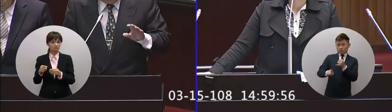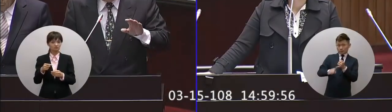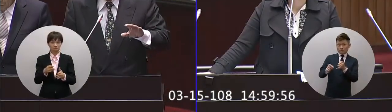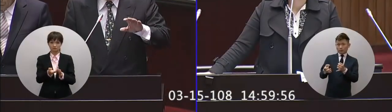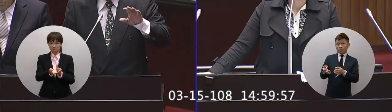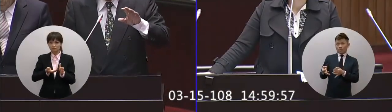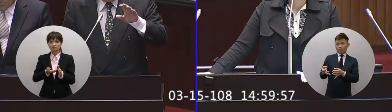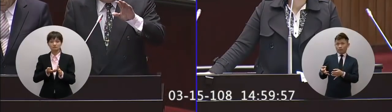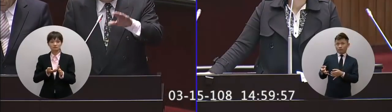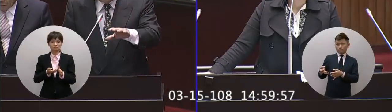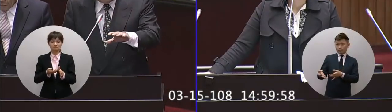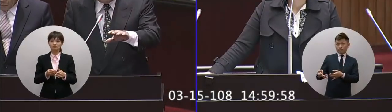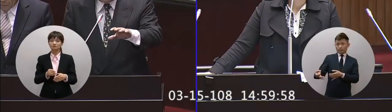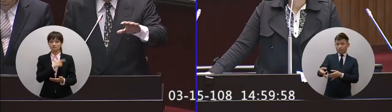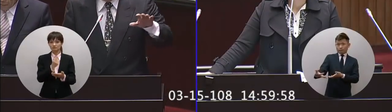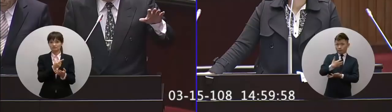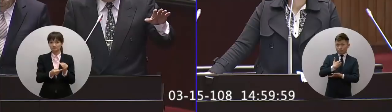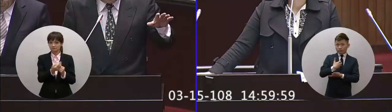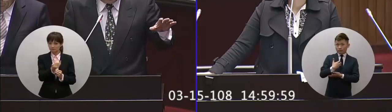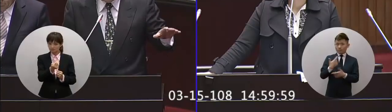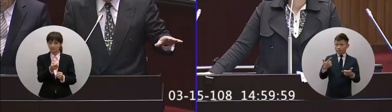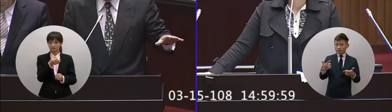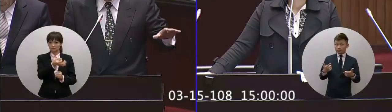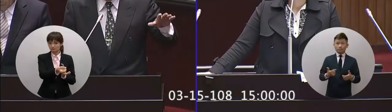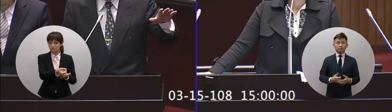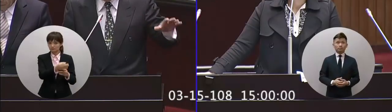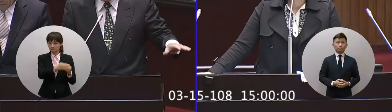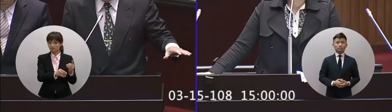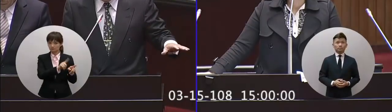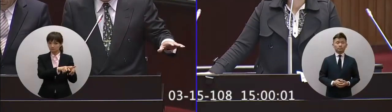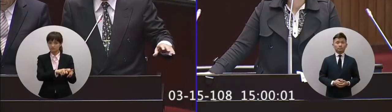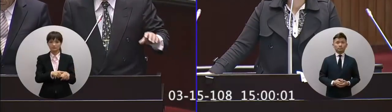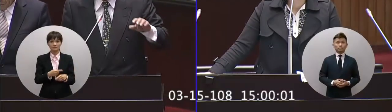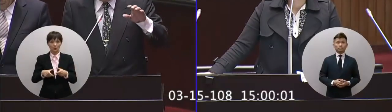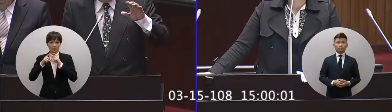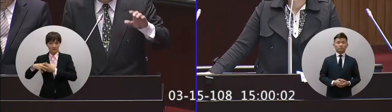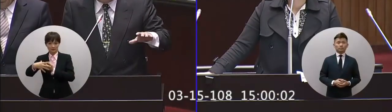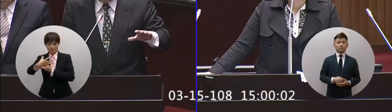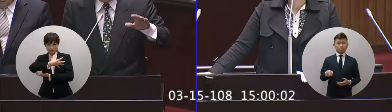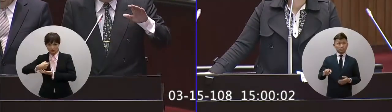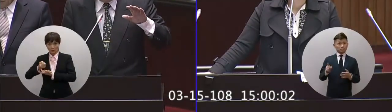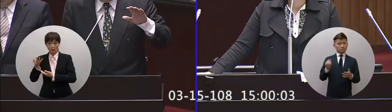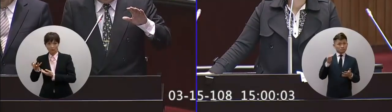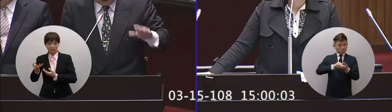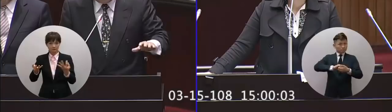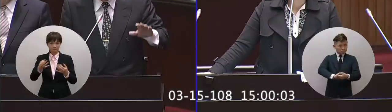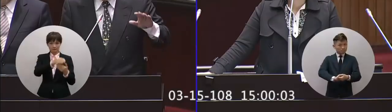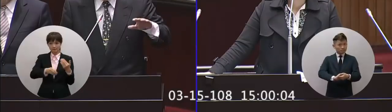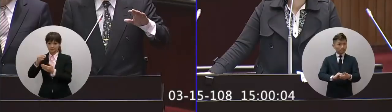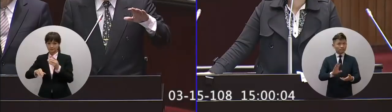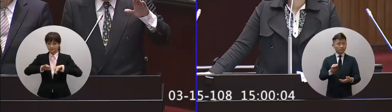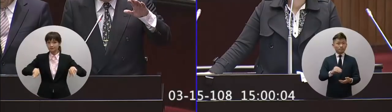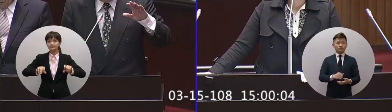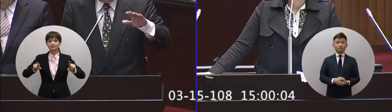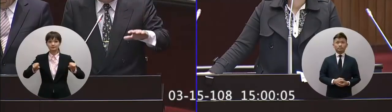从趸购费率。 趸购费率收费，那回收机制由我们的 后端机制。那这个已经定案了吗？ 已经